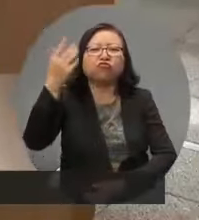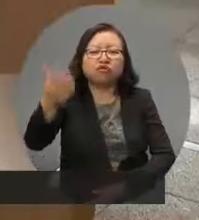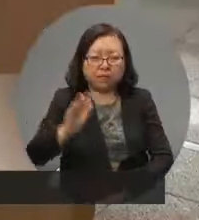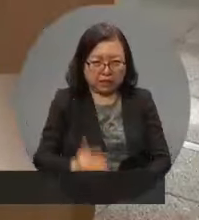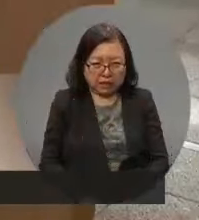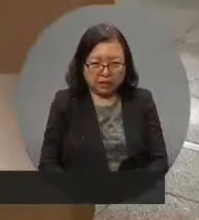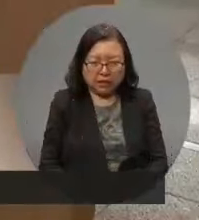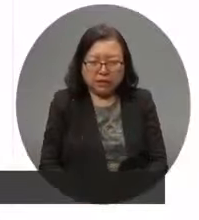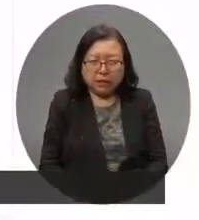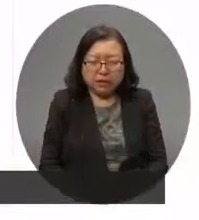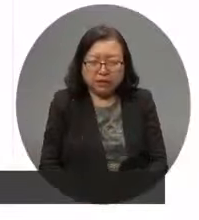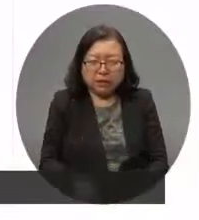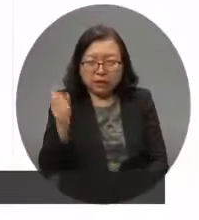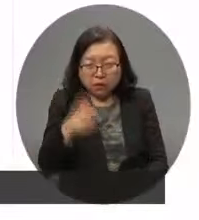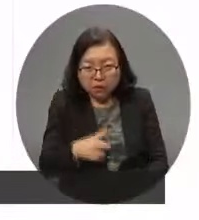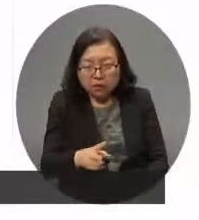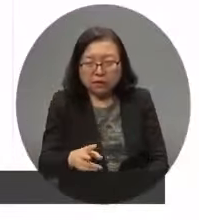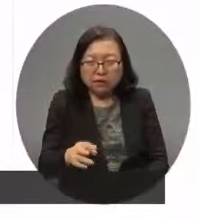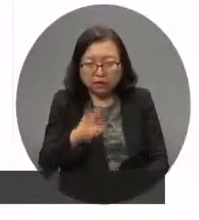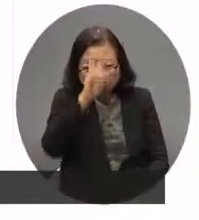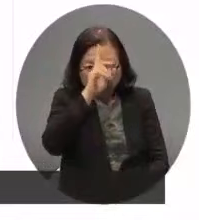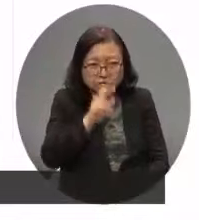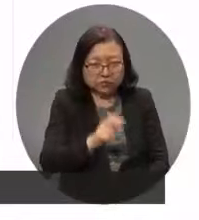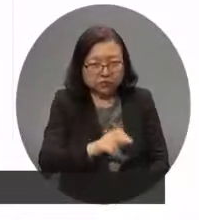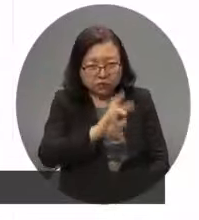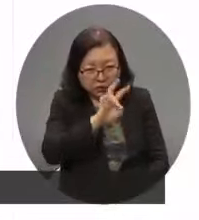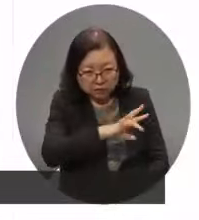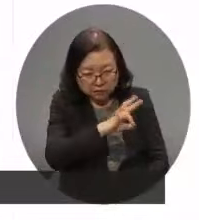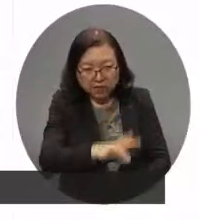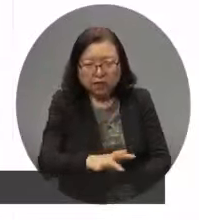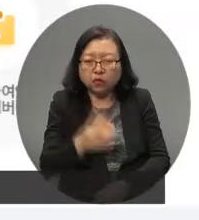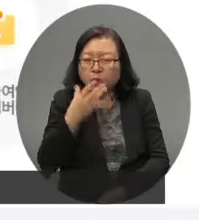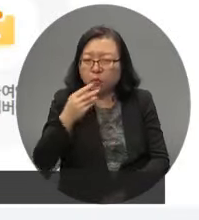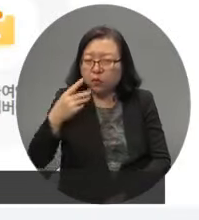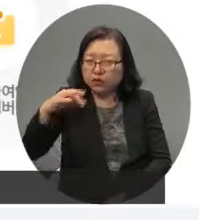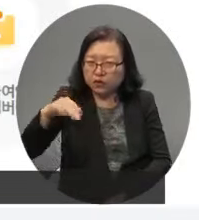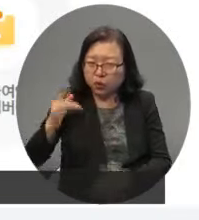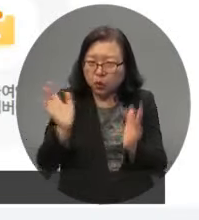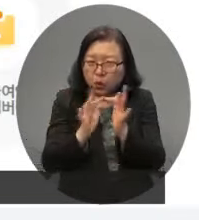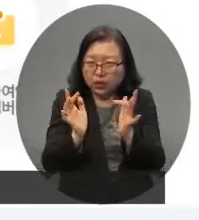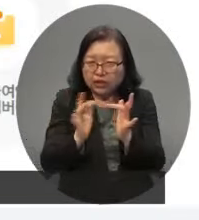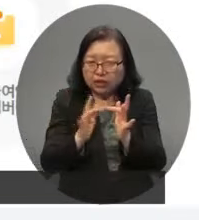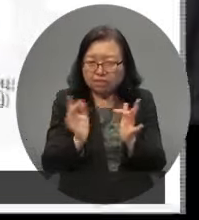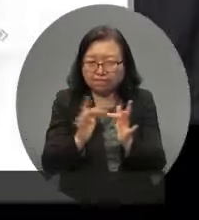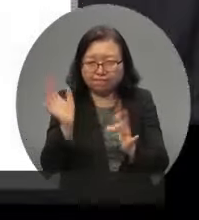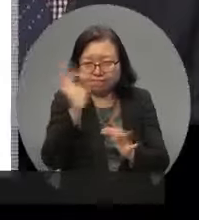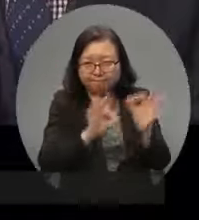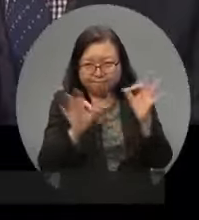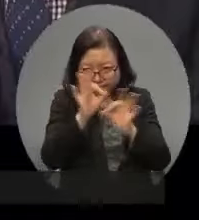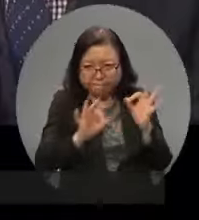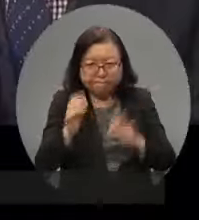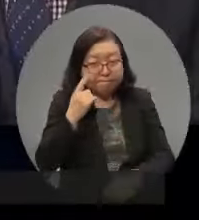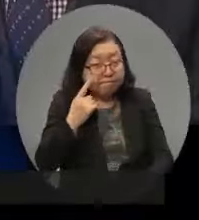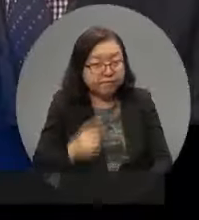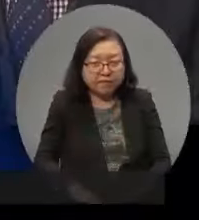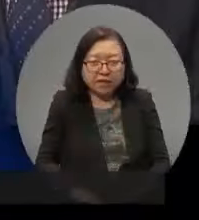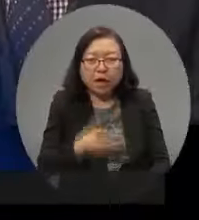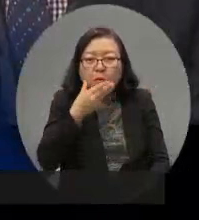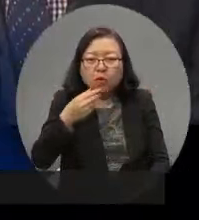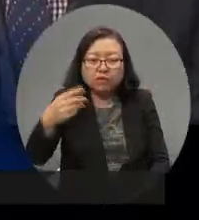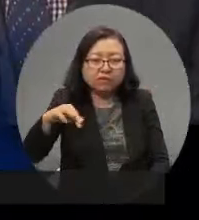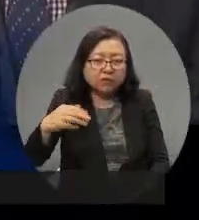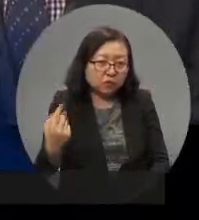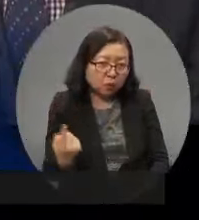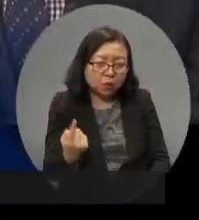빠릅니다 또는 정부 24나 복지로 같은 정부 사이트를 활용하면 됩니다 복지로는 이제